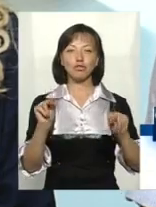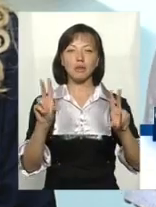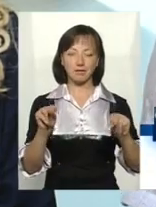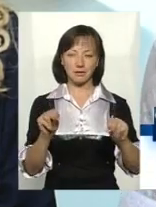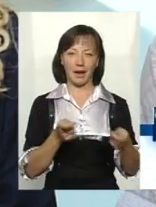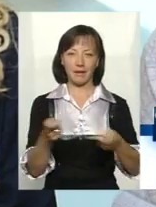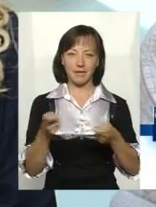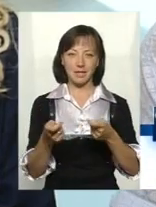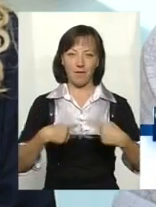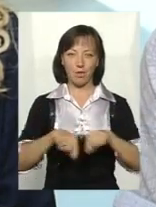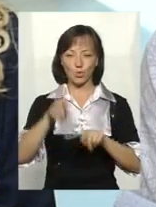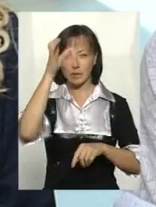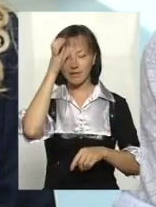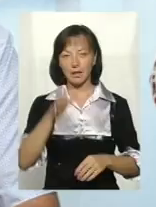Тепер,